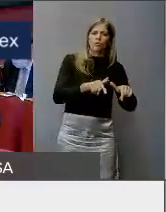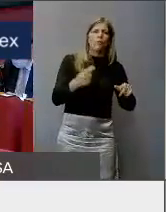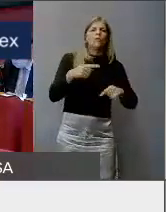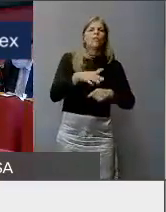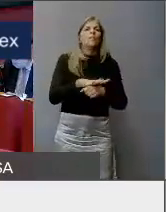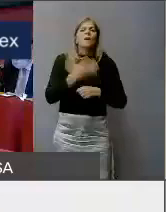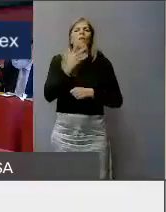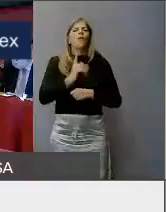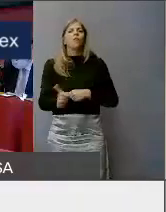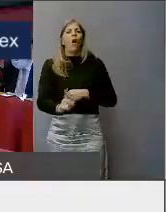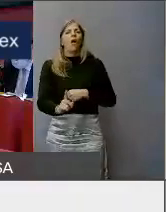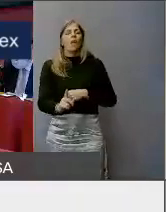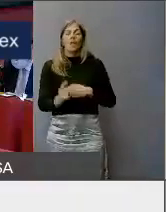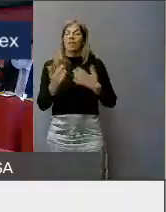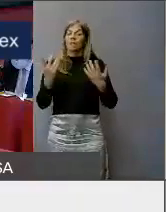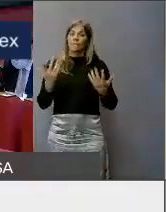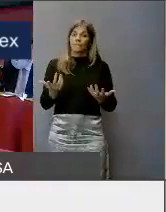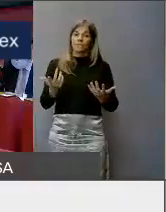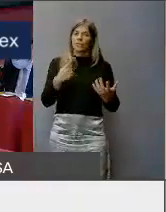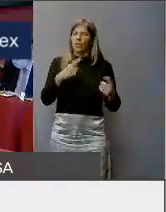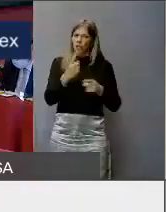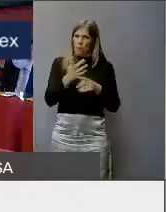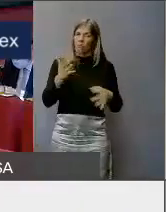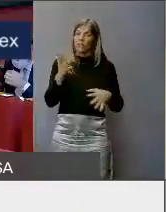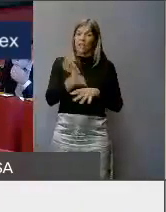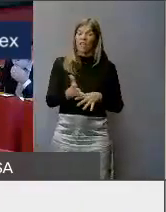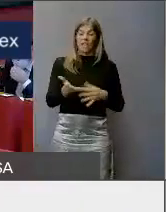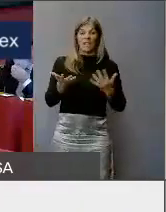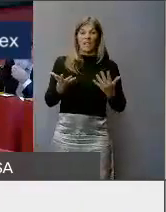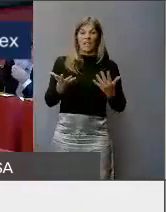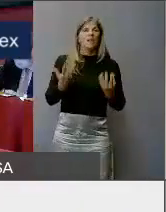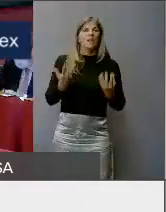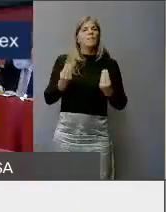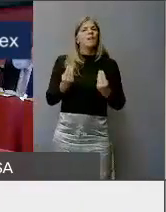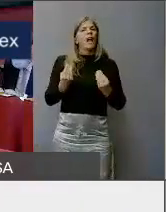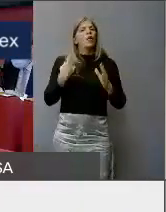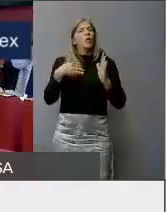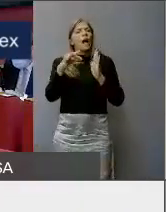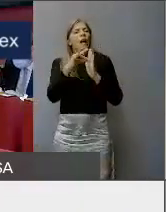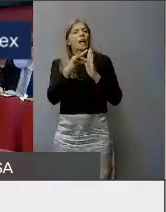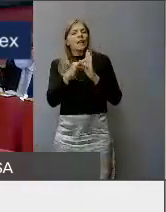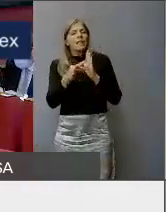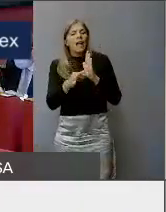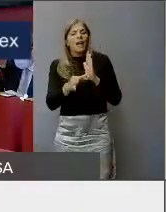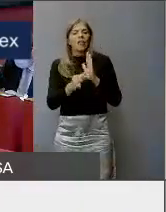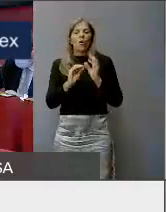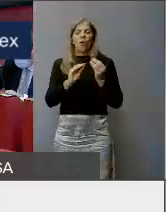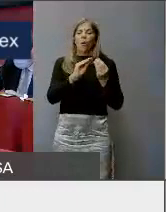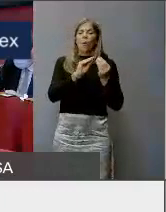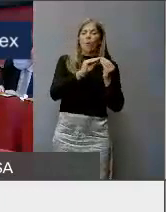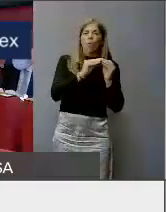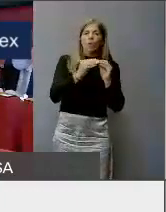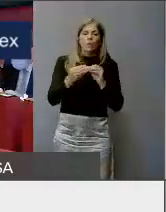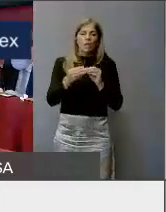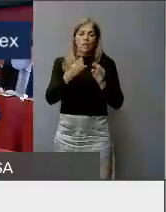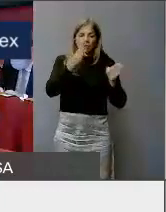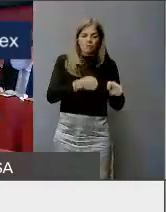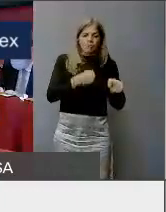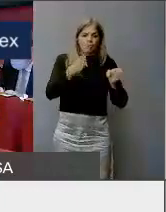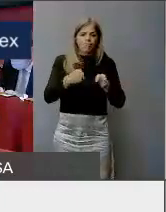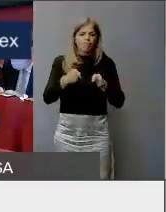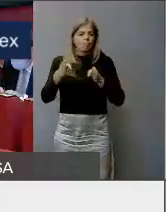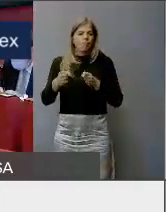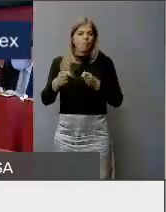famiglia allora questo per intenderci che a volte i criteri le modalità di incasellare non sono